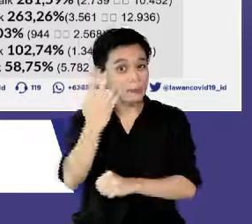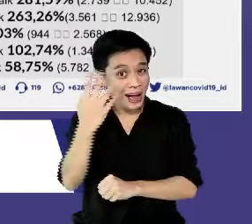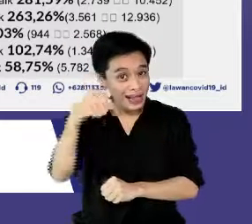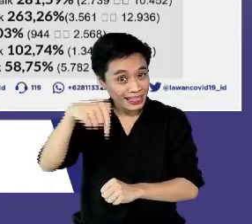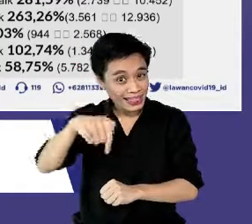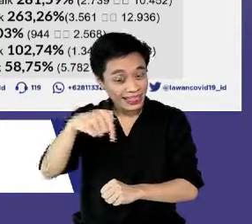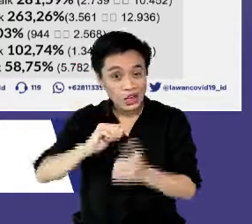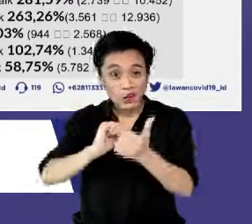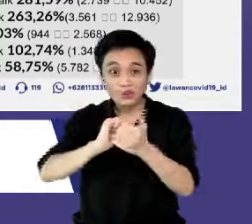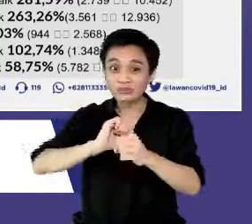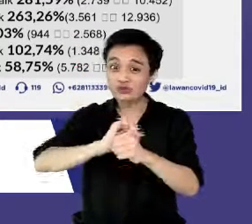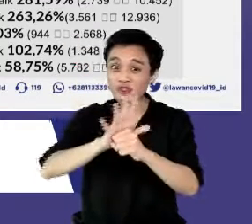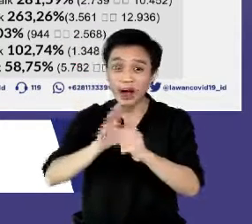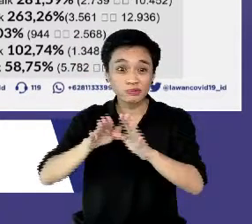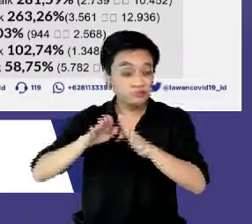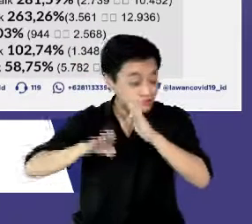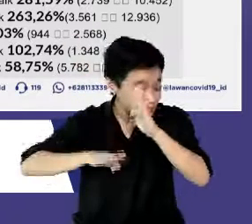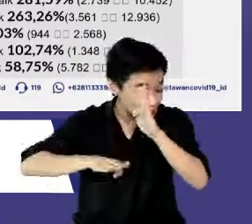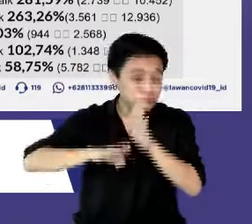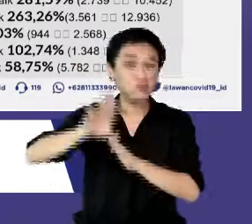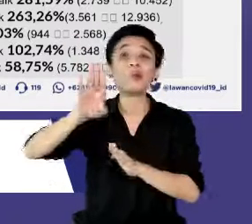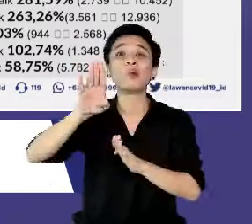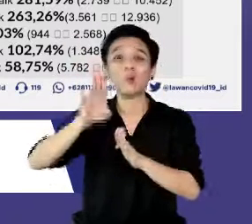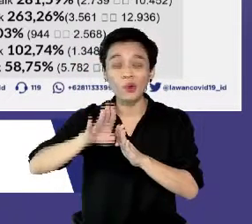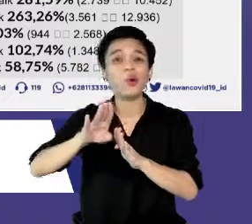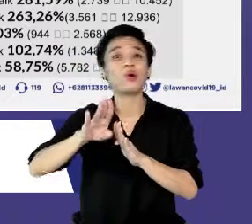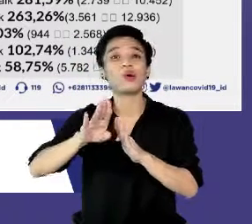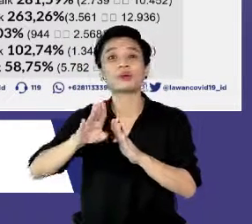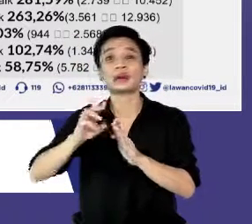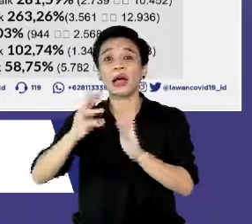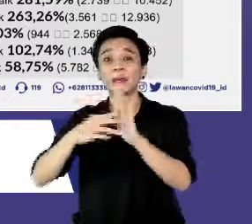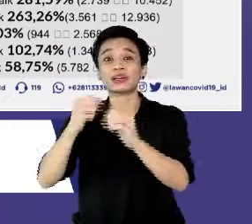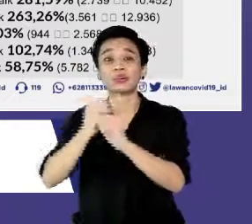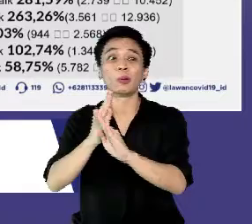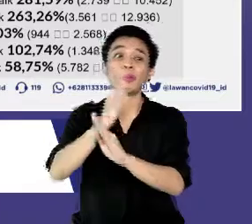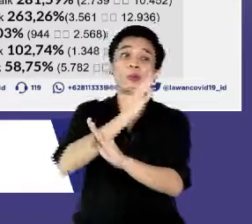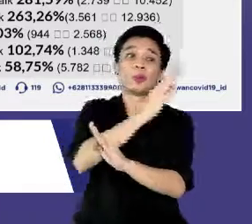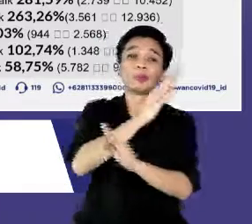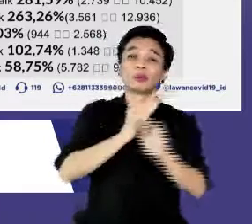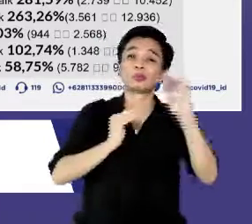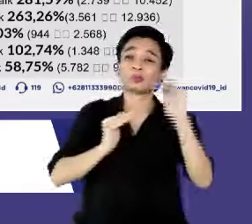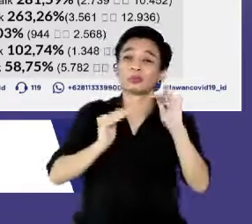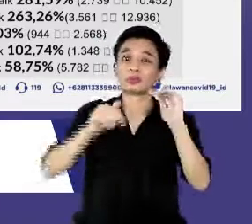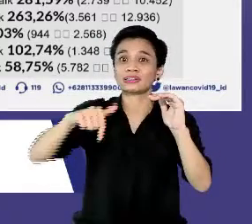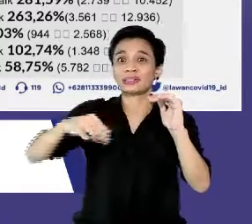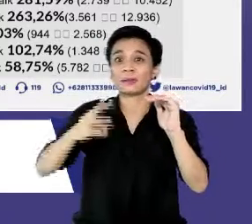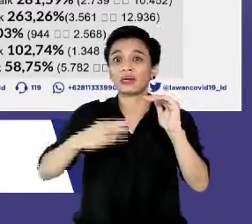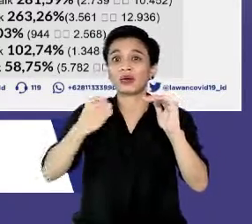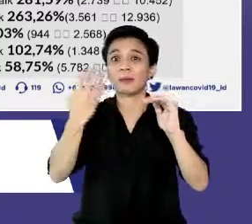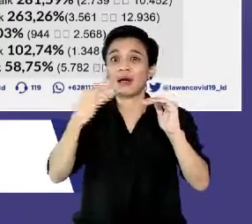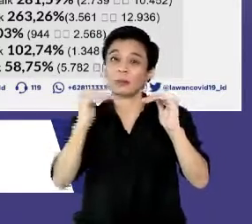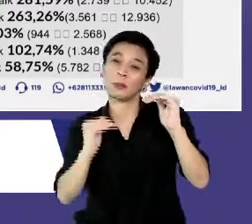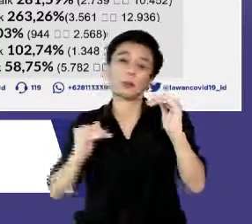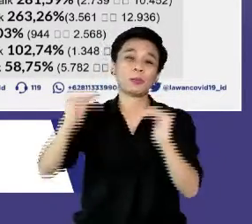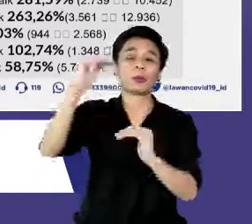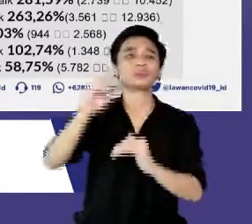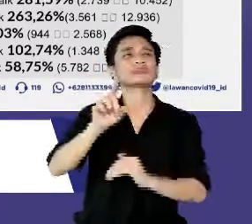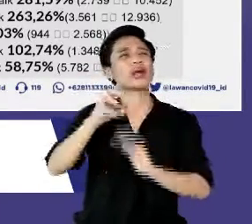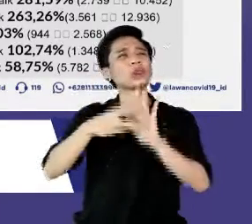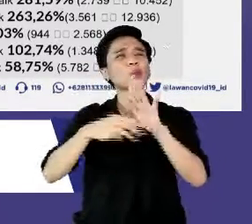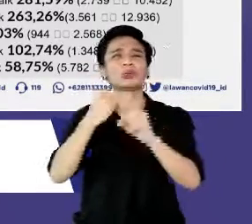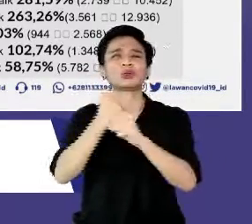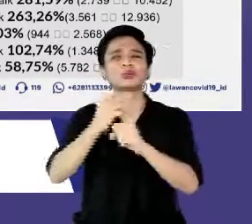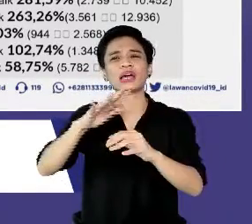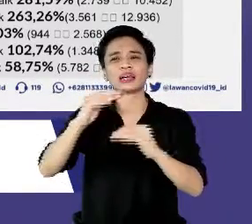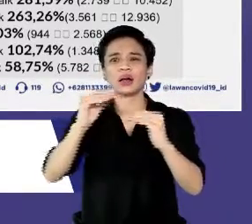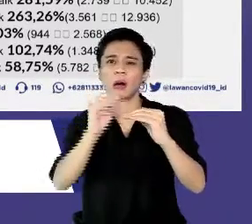kasusnya sangat signifikan jika dibandingkan dengan Minggu sebelumnya dalam satu minggu saja terjadi kenaikan hampir